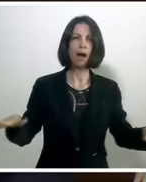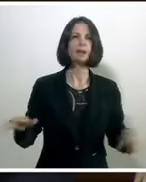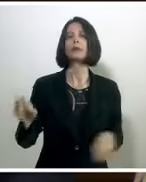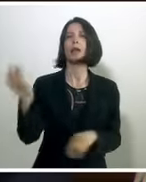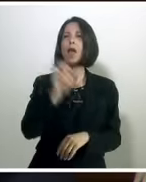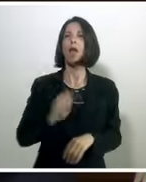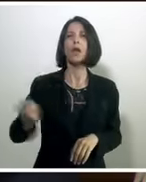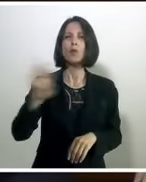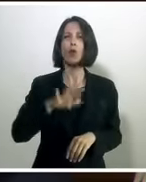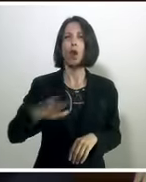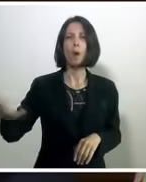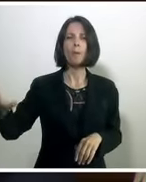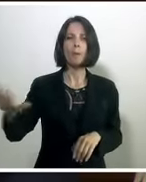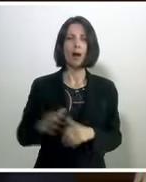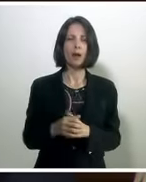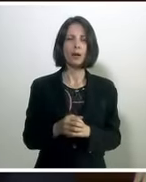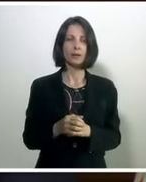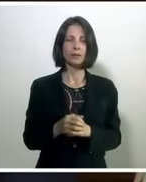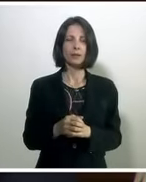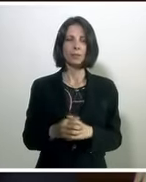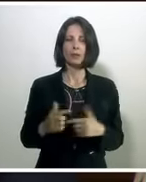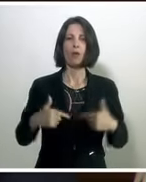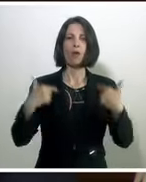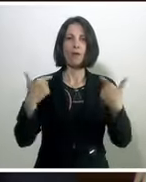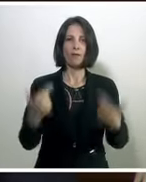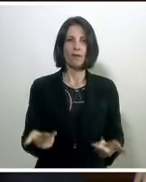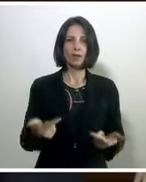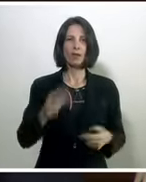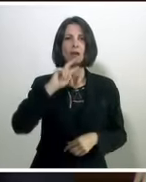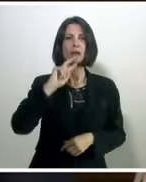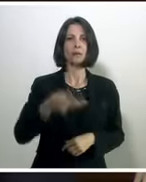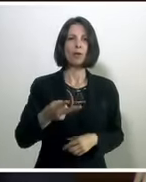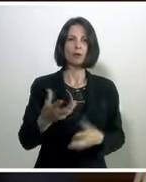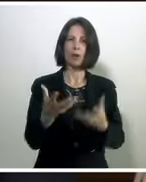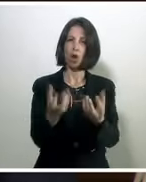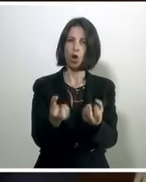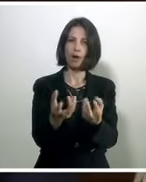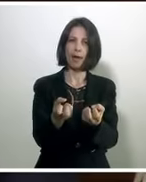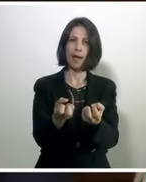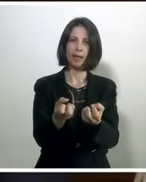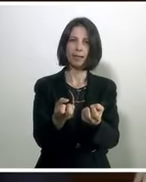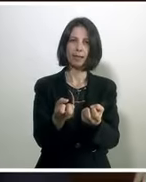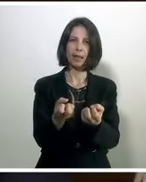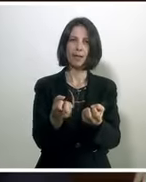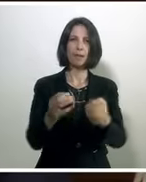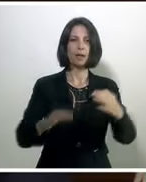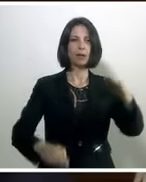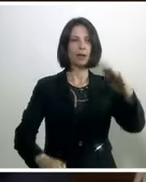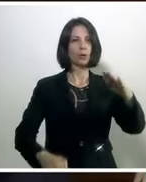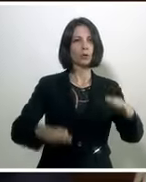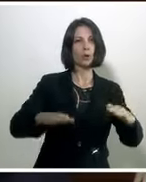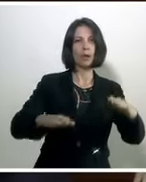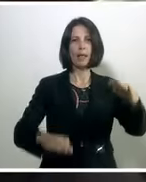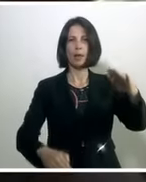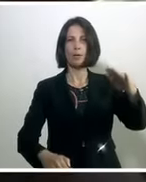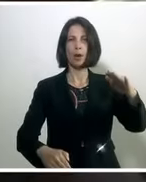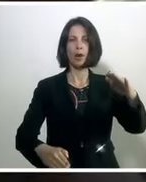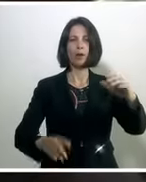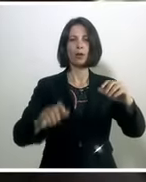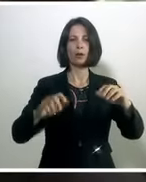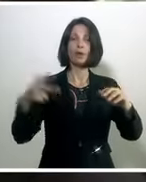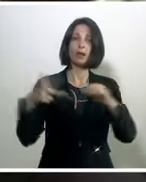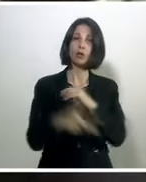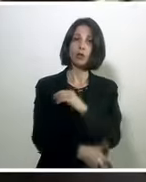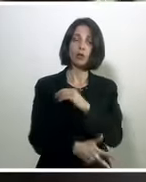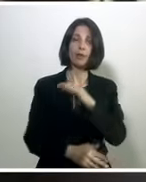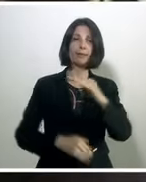brand e Olof Palme offrisse risposte concrete all'ins mosten bile squilibrio tra l'opulenza delle società avanzate e